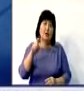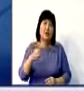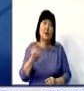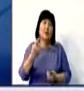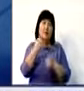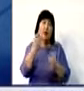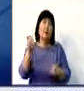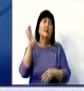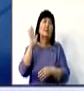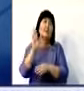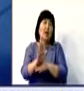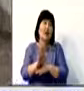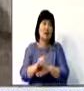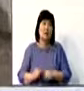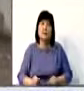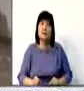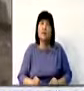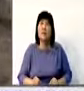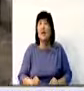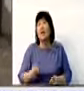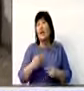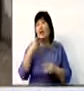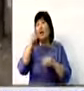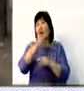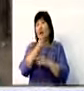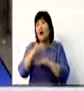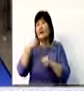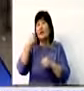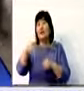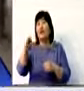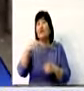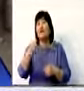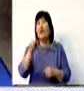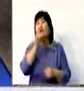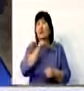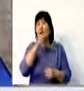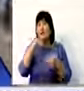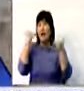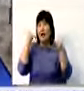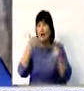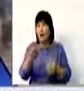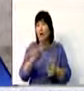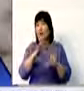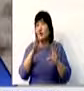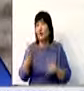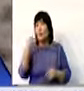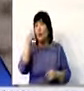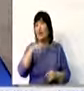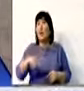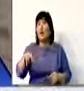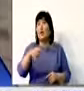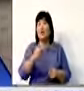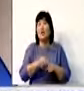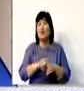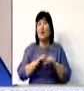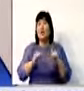объявлен приговор эти кадры сняты в декабре момент кражи скота борнмут очами в целом в прошлом году в районе резко вы